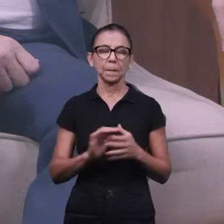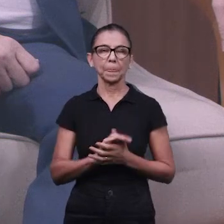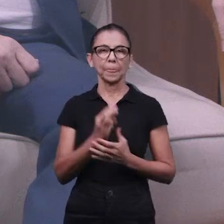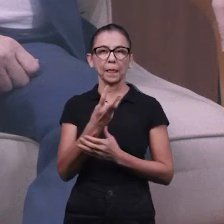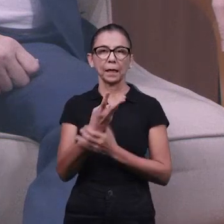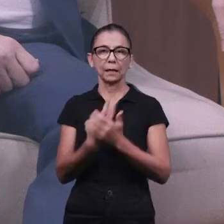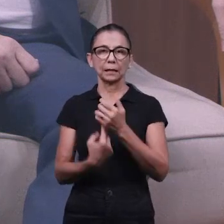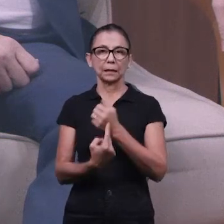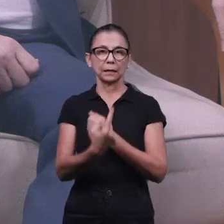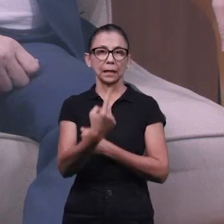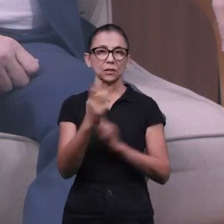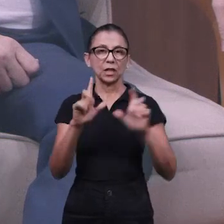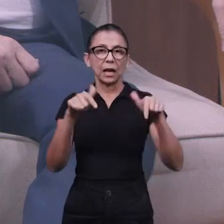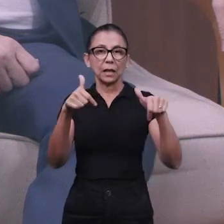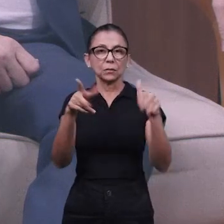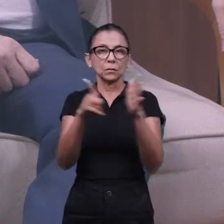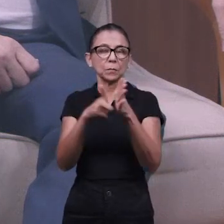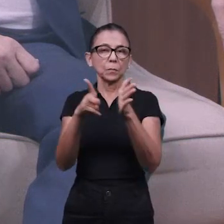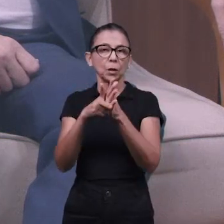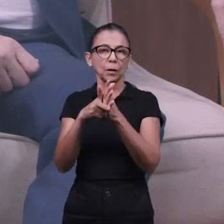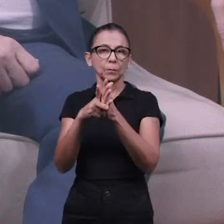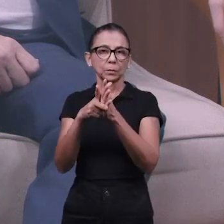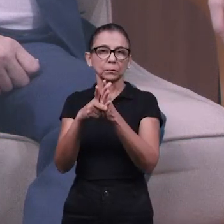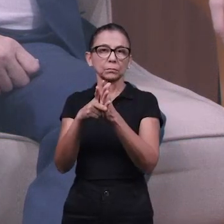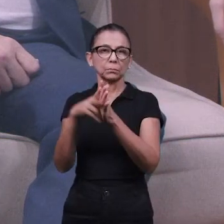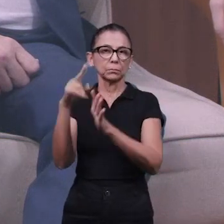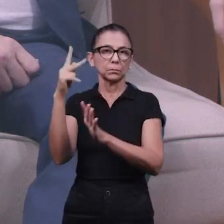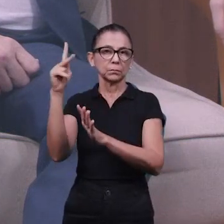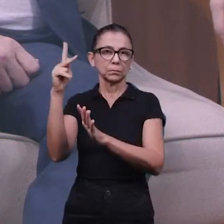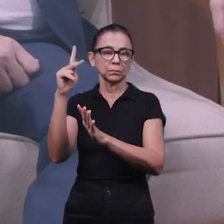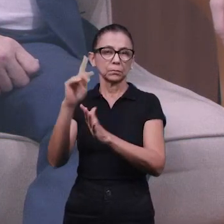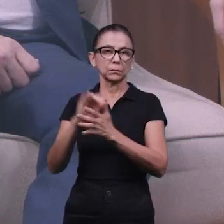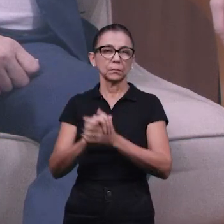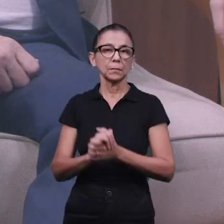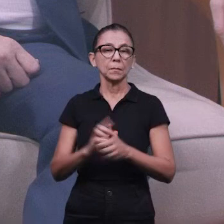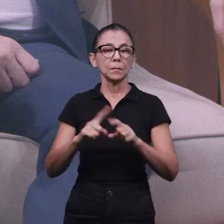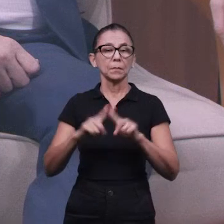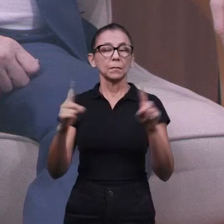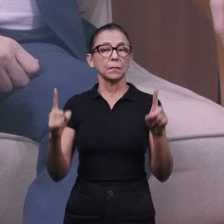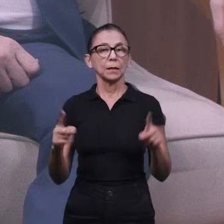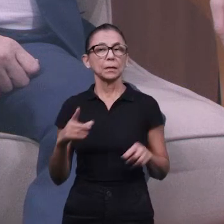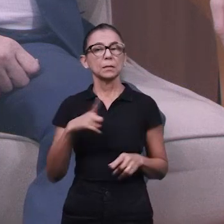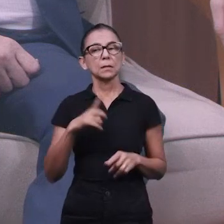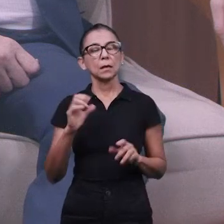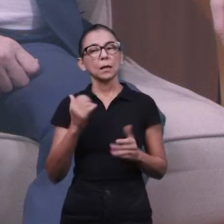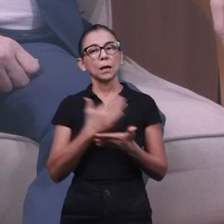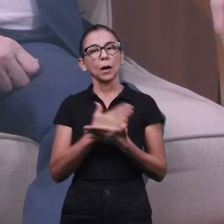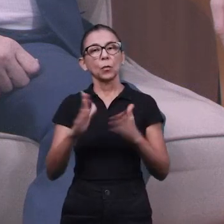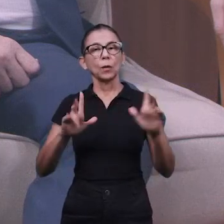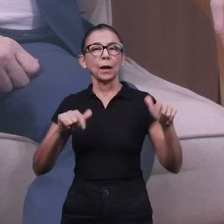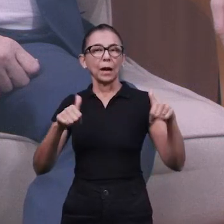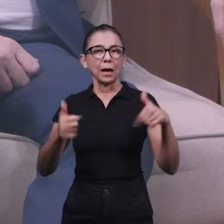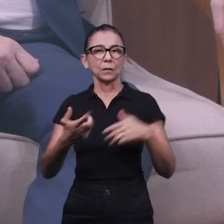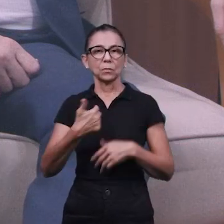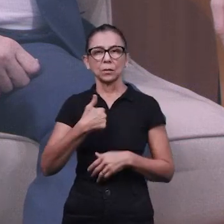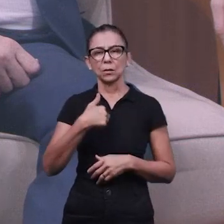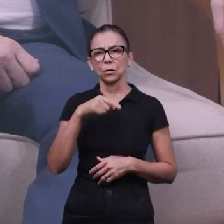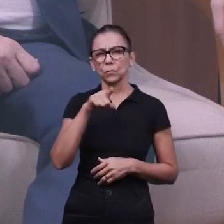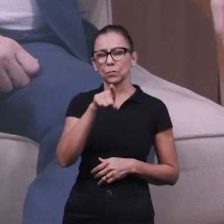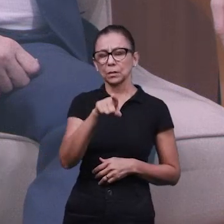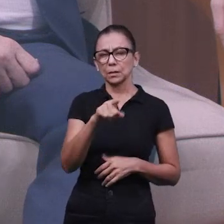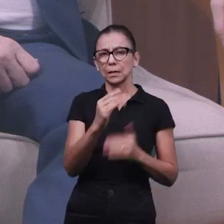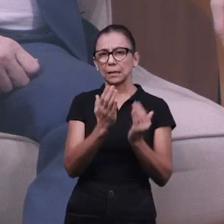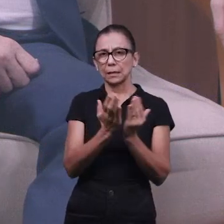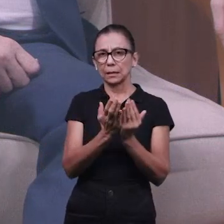de la Trinité sont exclusifs de la Trinité. Mais il y a des actes que le